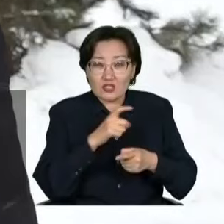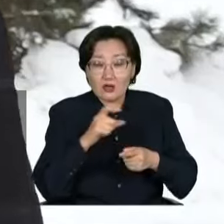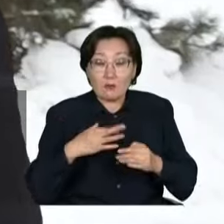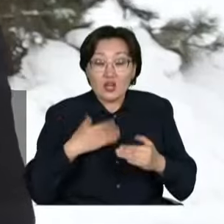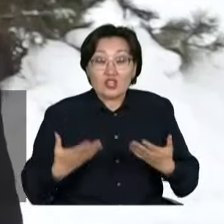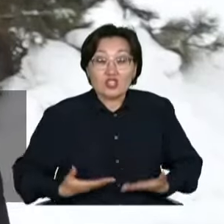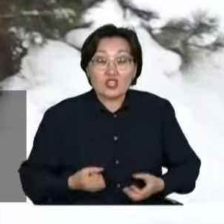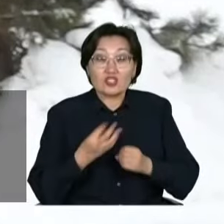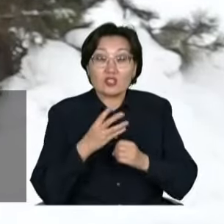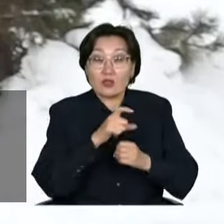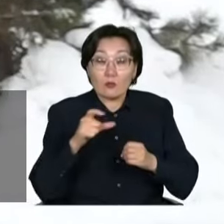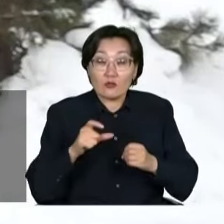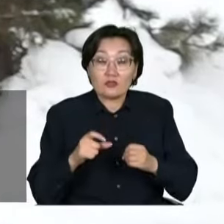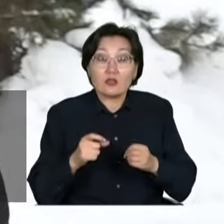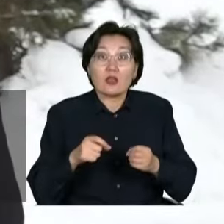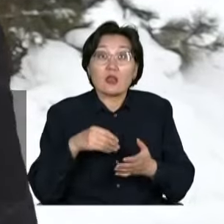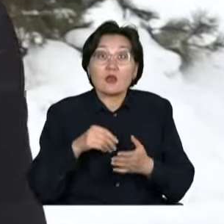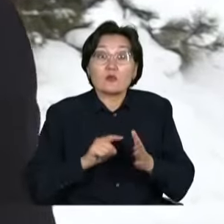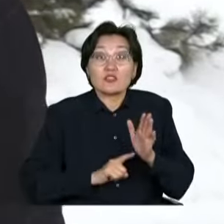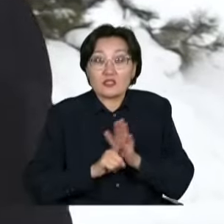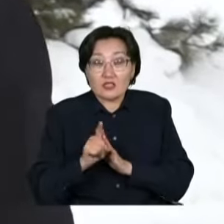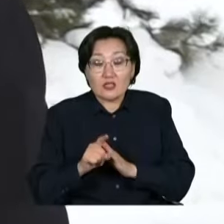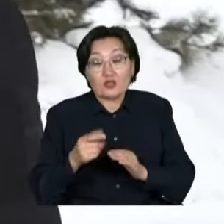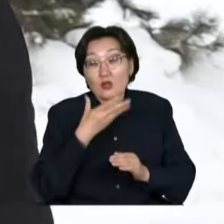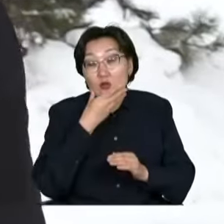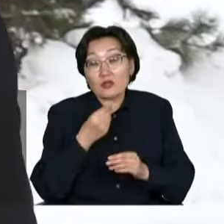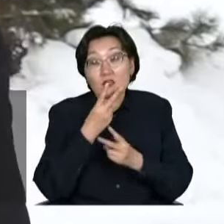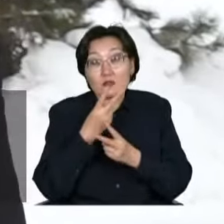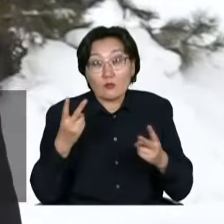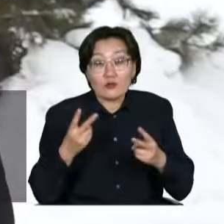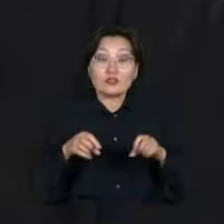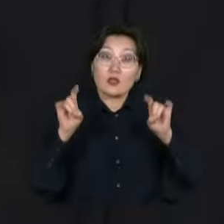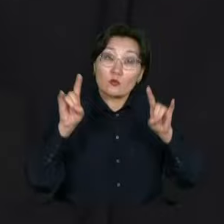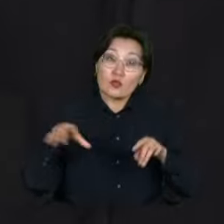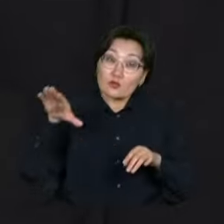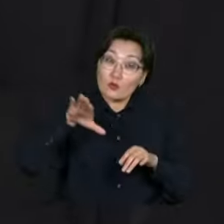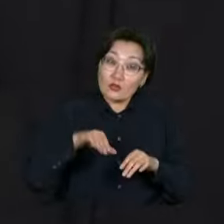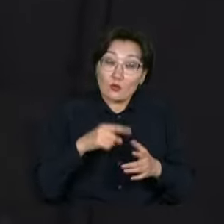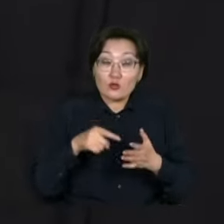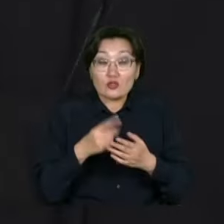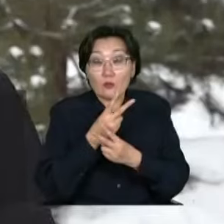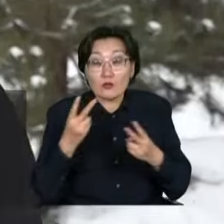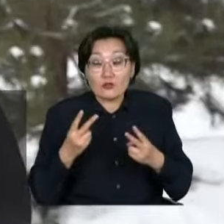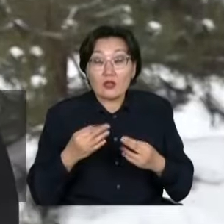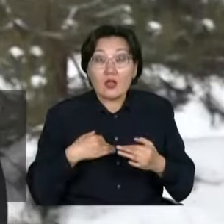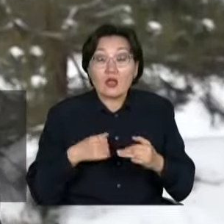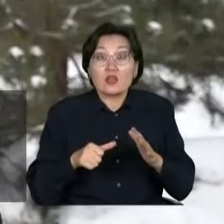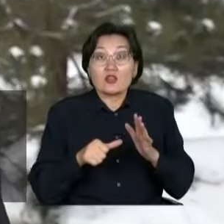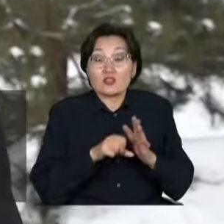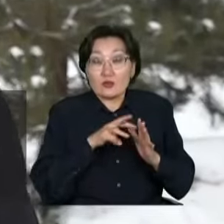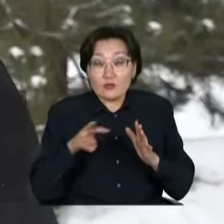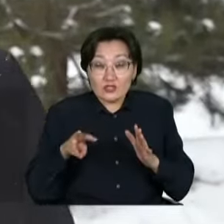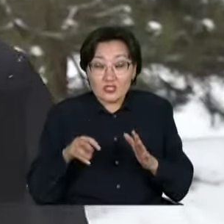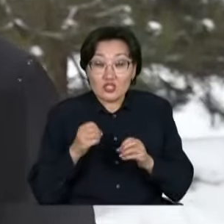этаже. Брали квартиру изначально из-за хорошего вида, чтобы обзор на горы был, на город и так далее. Бежали мы 6 минут,